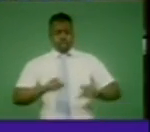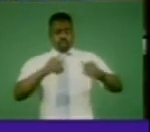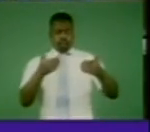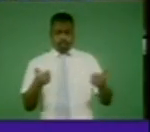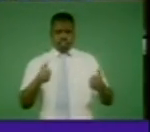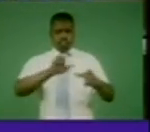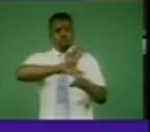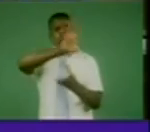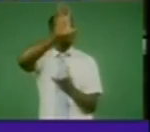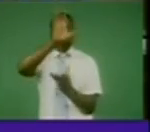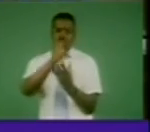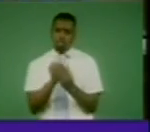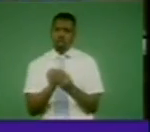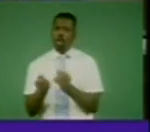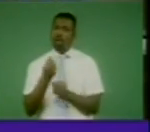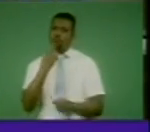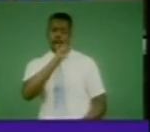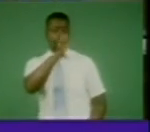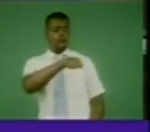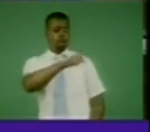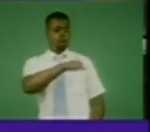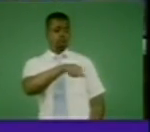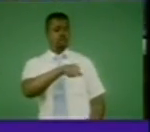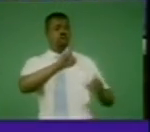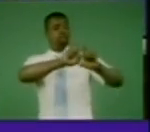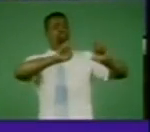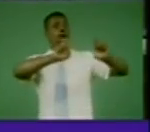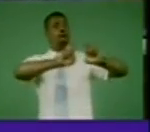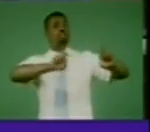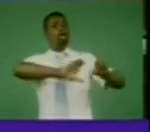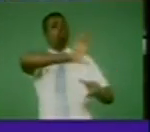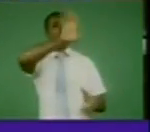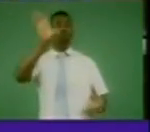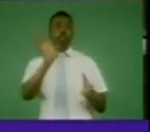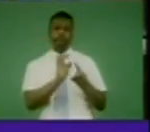Jumla ya kura za ndio ni kura ibara zote kura